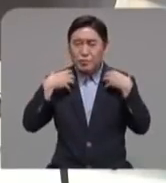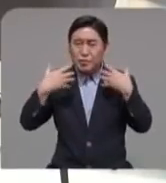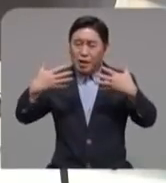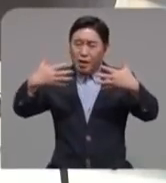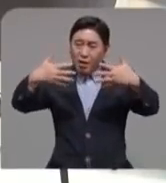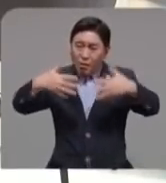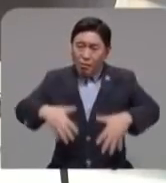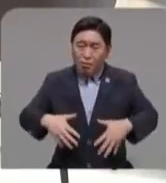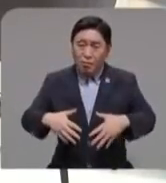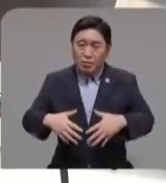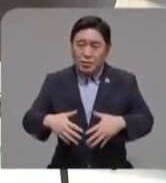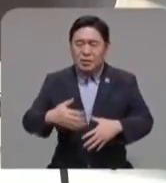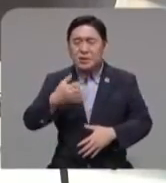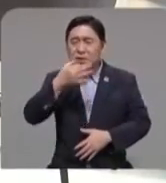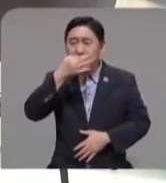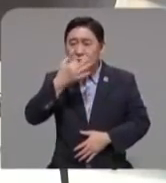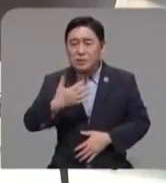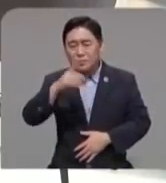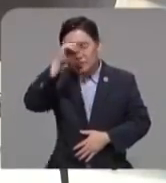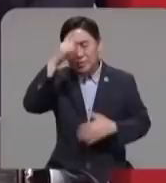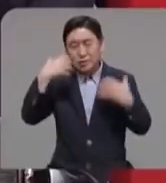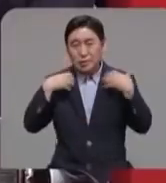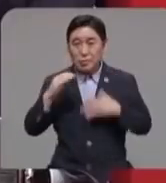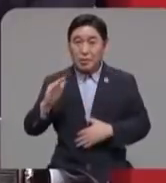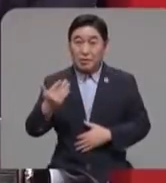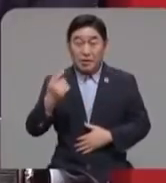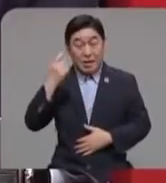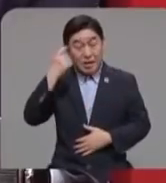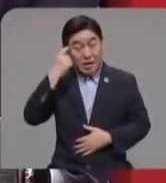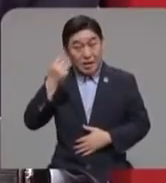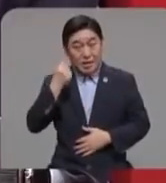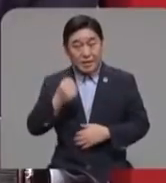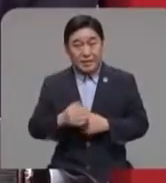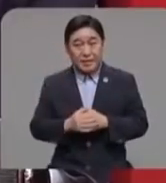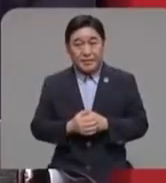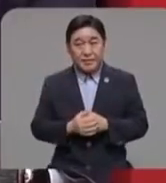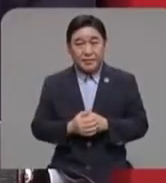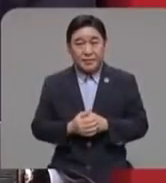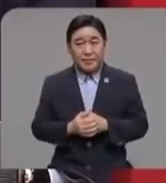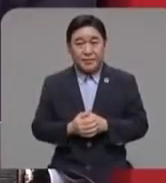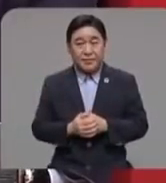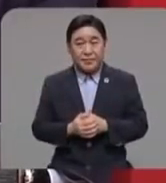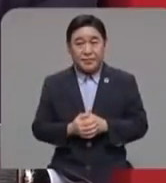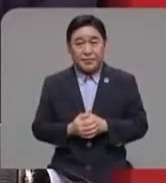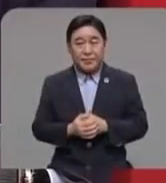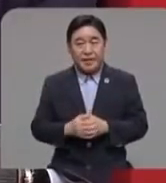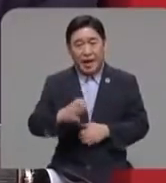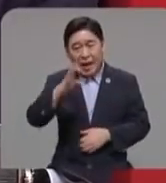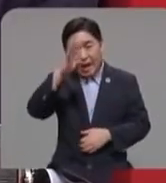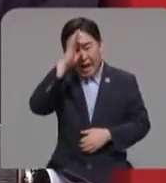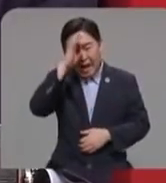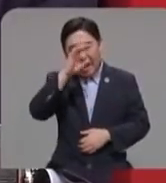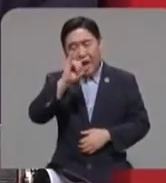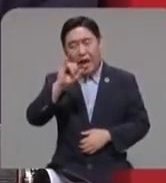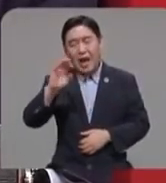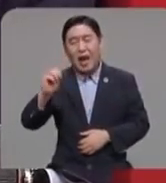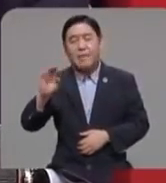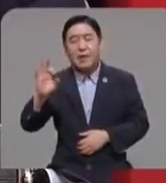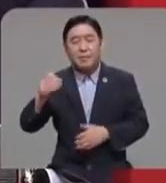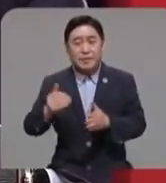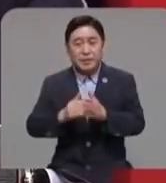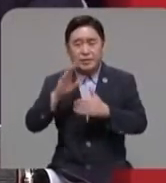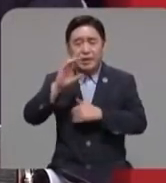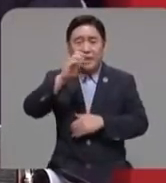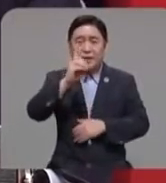여건은 매우 저는 힘든 정부가 될 것으로 네. 봅니다. 마치 IMF 이후에